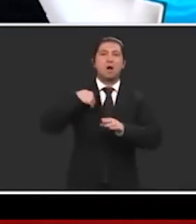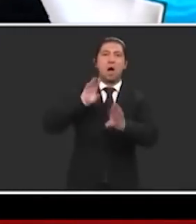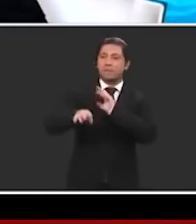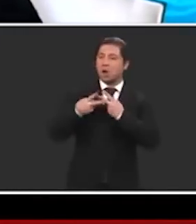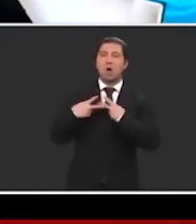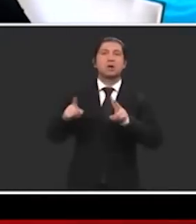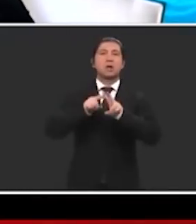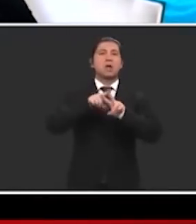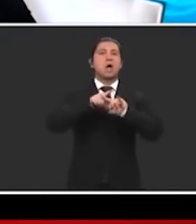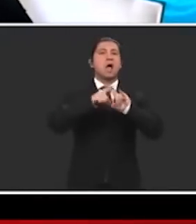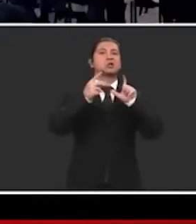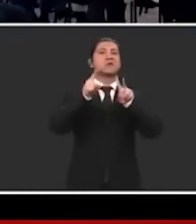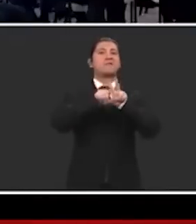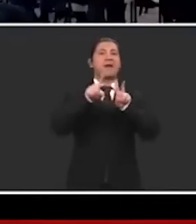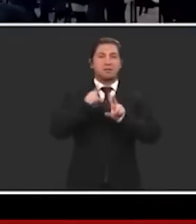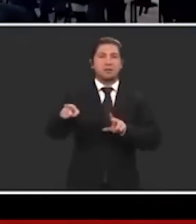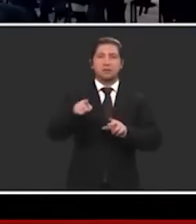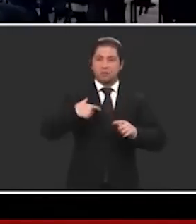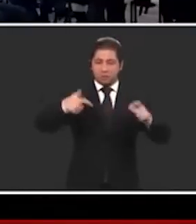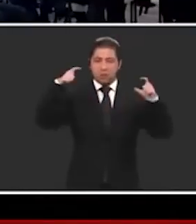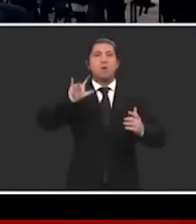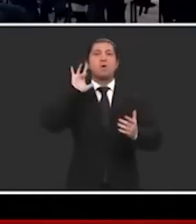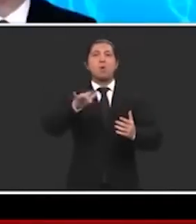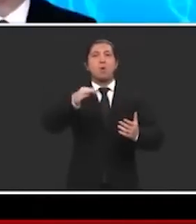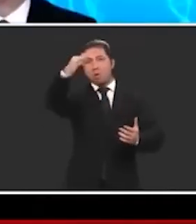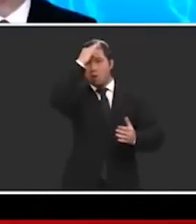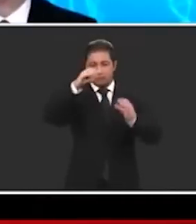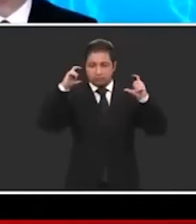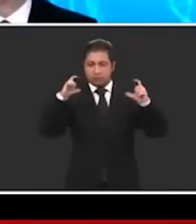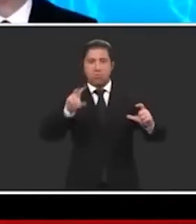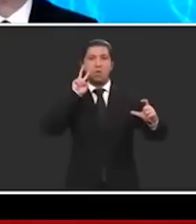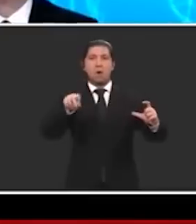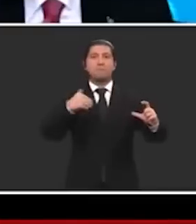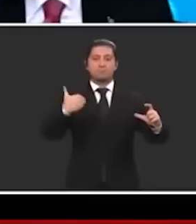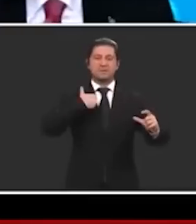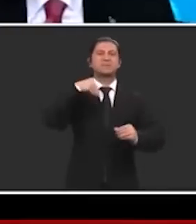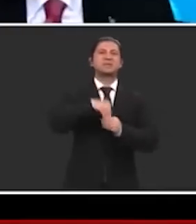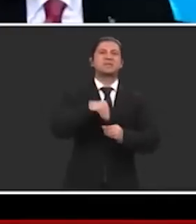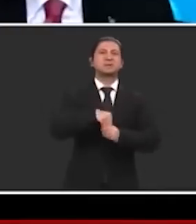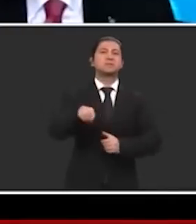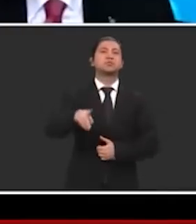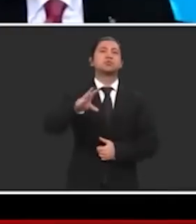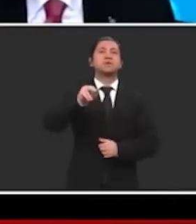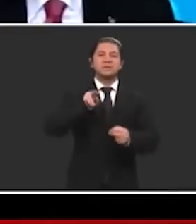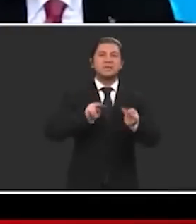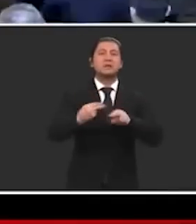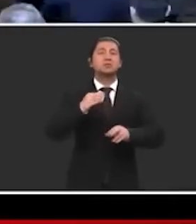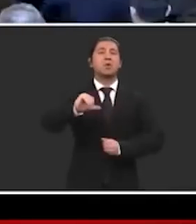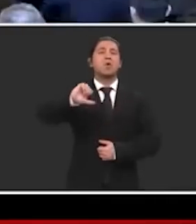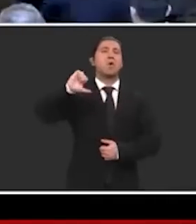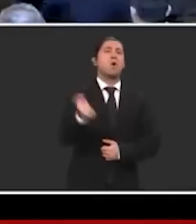olan Nahçıvan, jeopolitik konumu itibariyle de bizler için ayrı bir stratejik